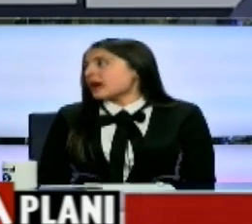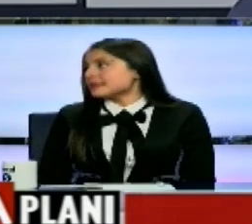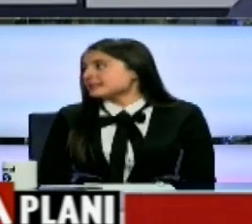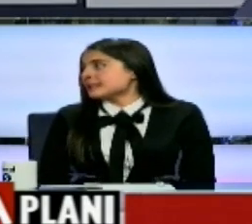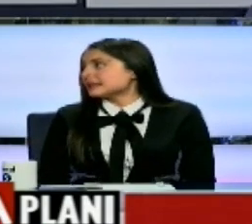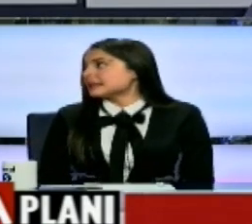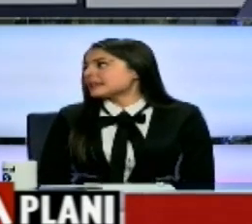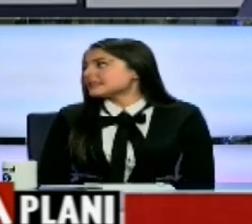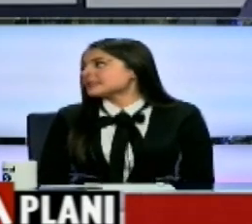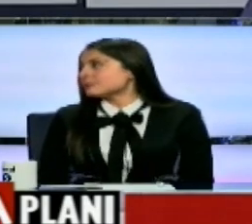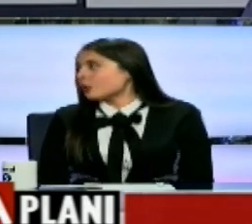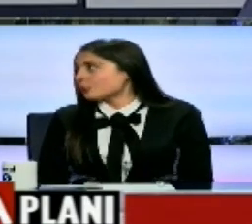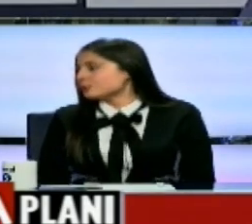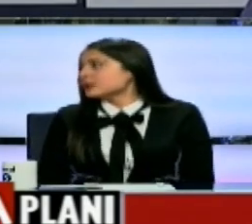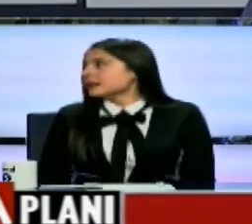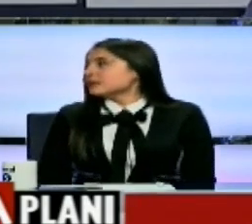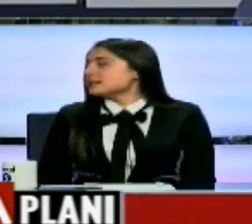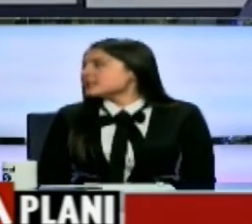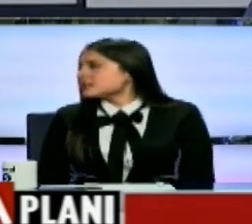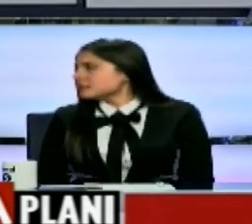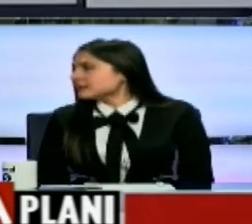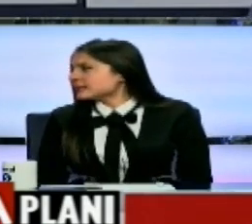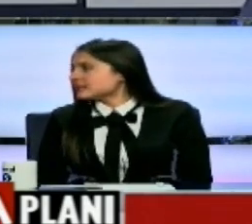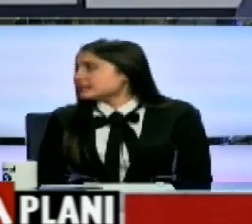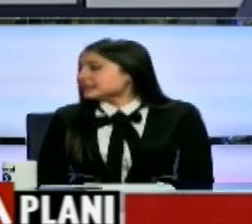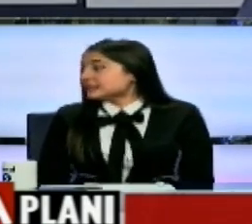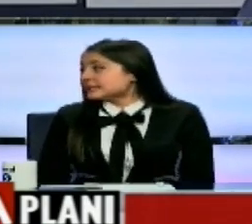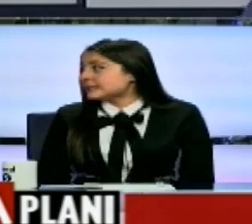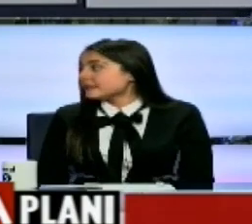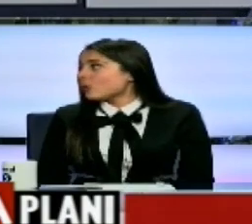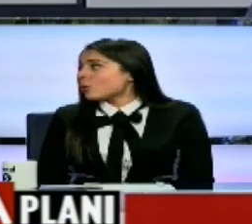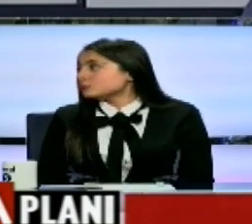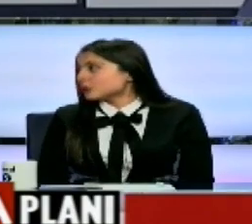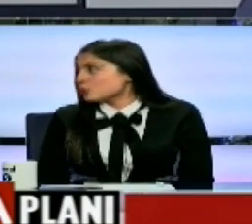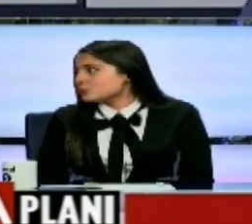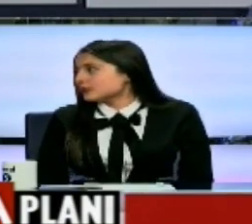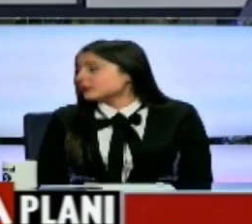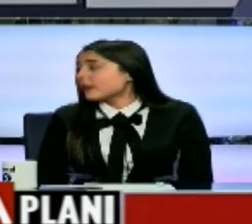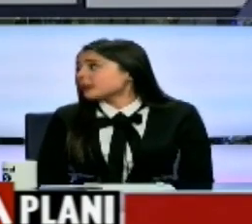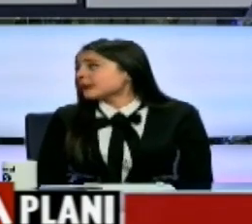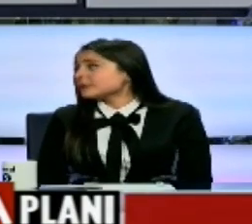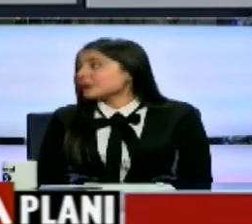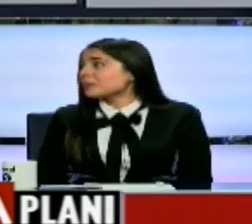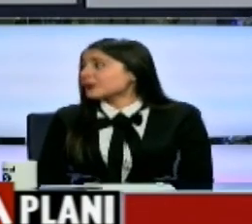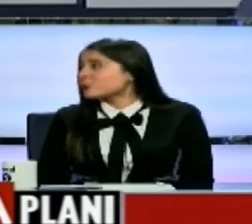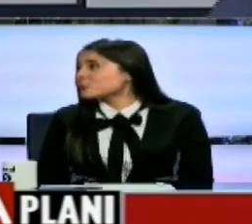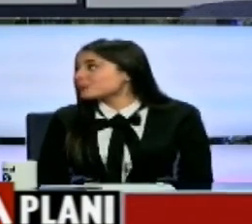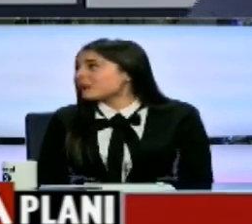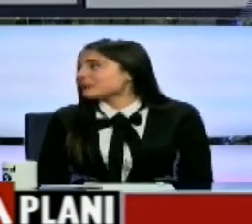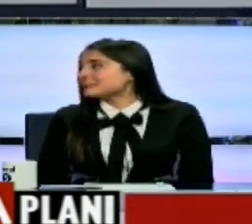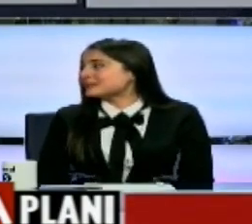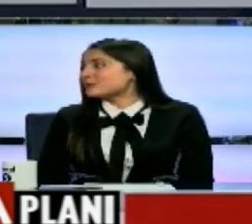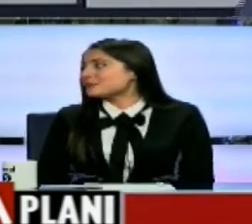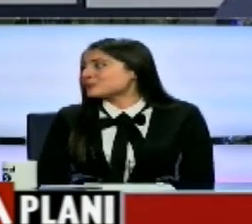Cumhurbaşkanımızın annesi Tenzile Hanım'ı gördüm. Tenzile Hanım bana dedi ki git ve oğlumla görüş dedi. Fakat ben dedim ki ama ben görüşemem.